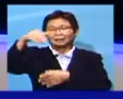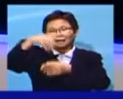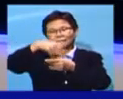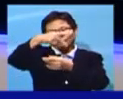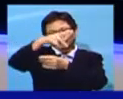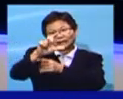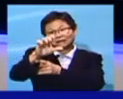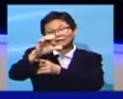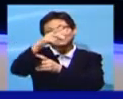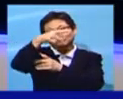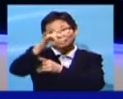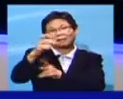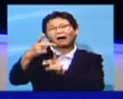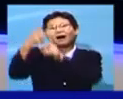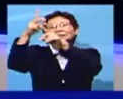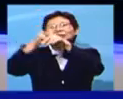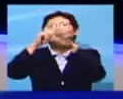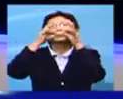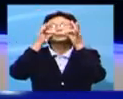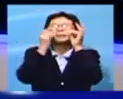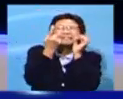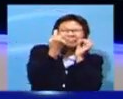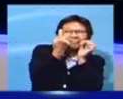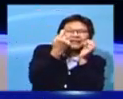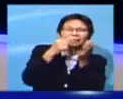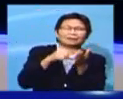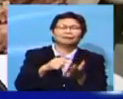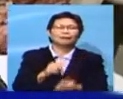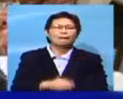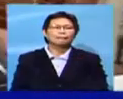media KH di Kuching Sarawak sebentar